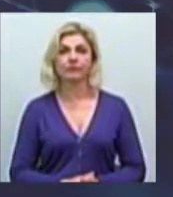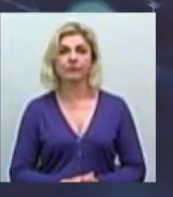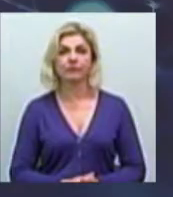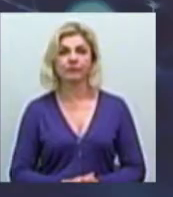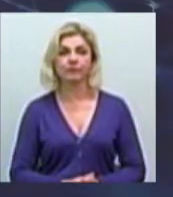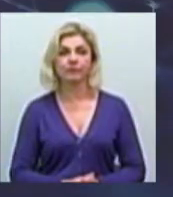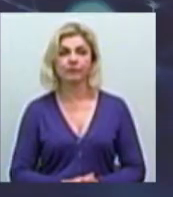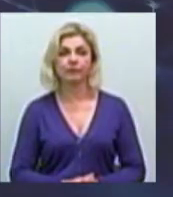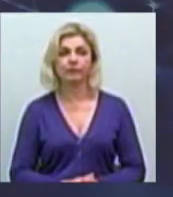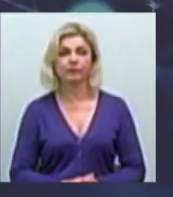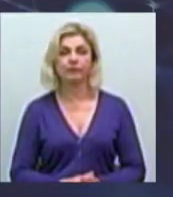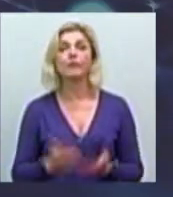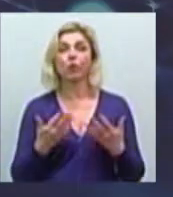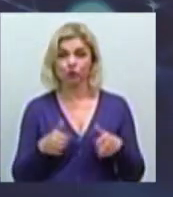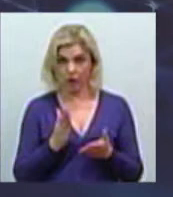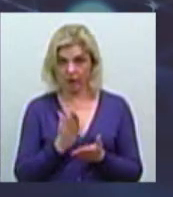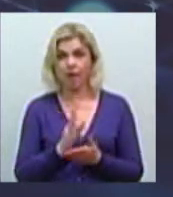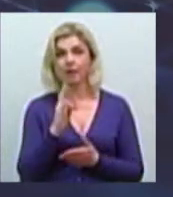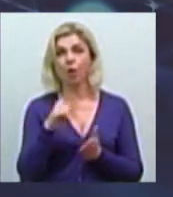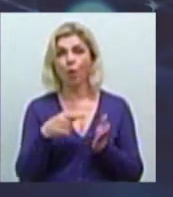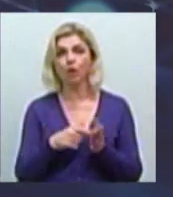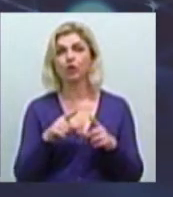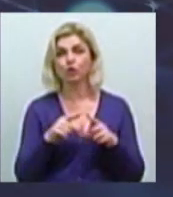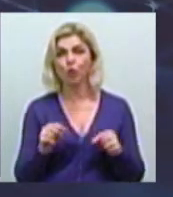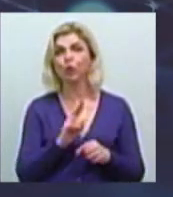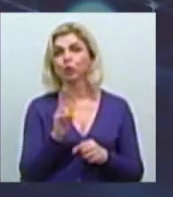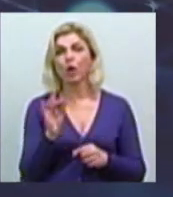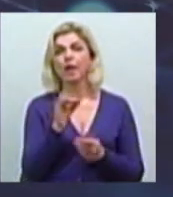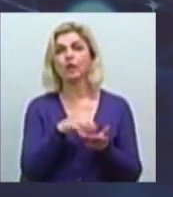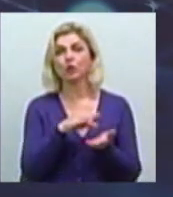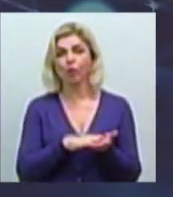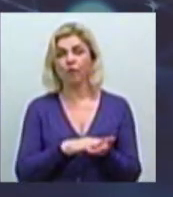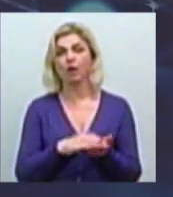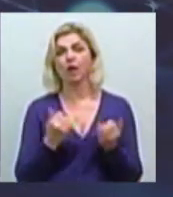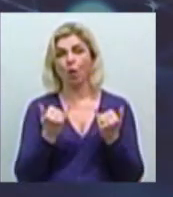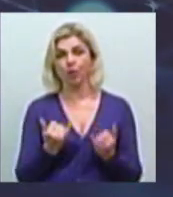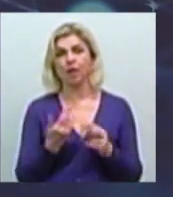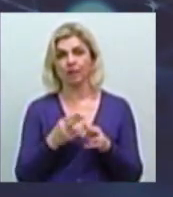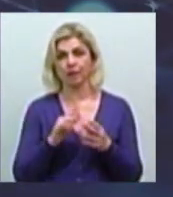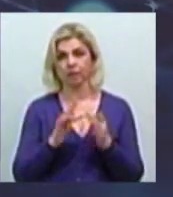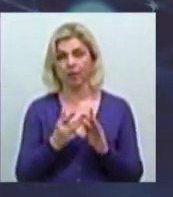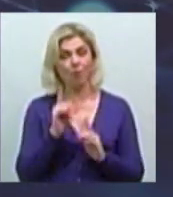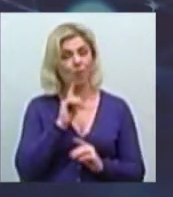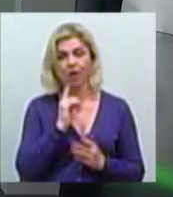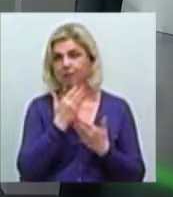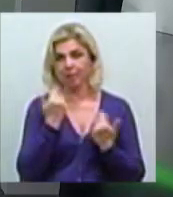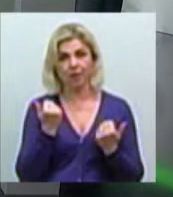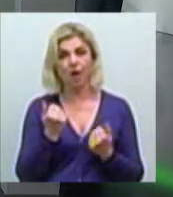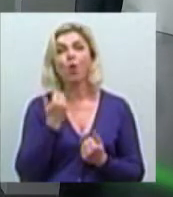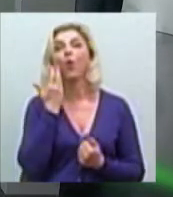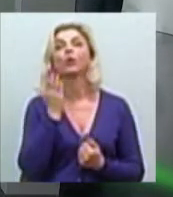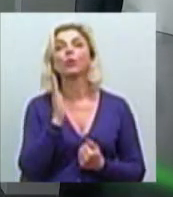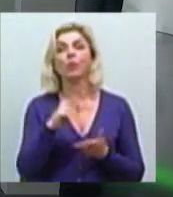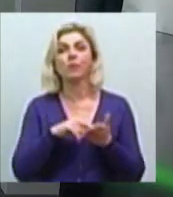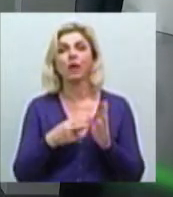Борисе, вже є в Миколаєві школи, які зареєструвалися на онлайн-платформі? Поки немає. Поки немає. Коли це